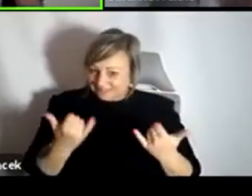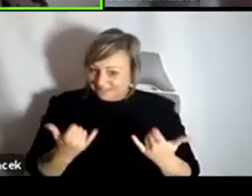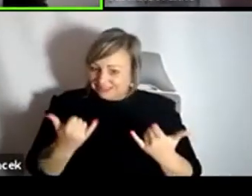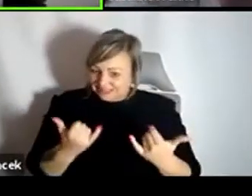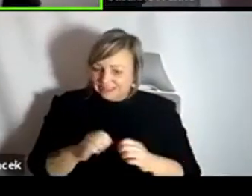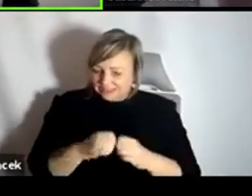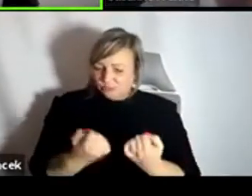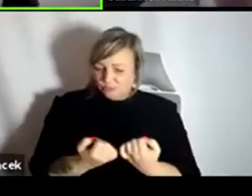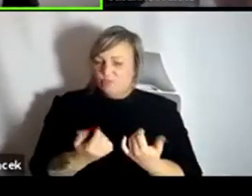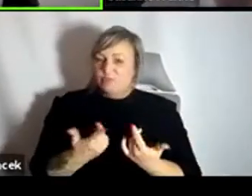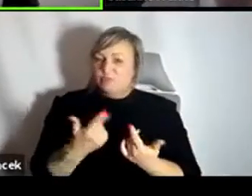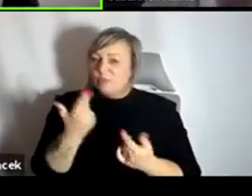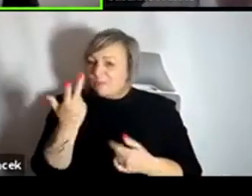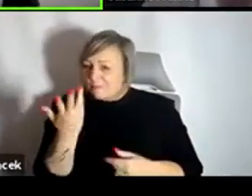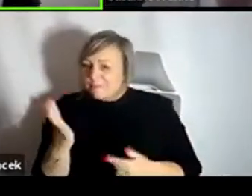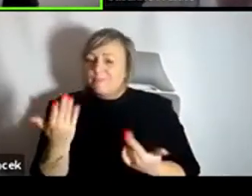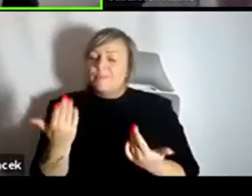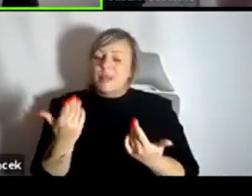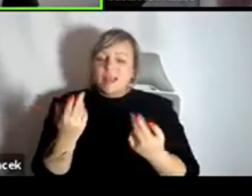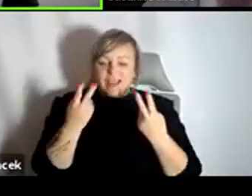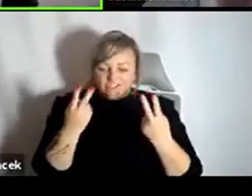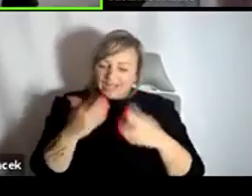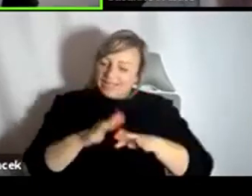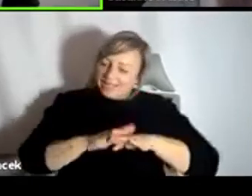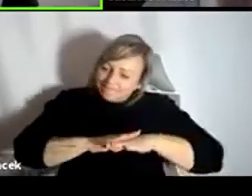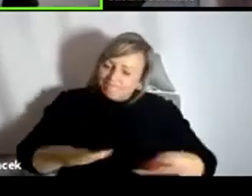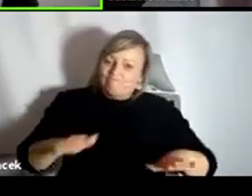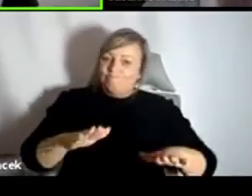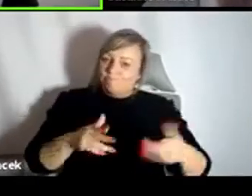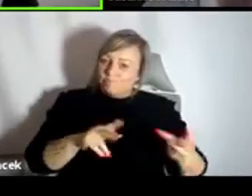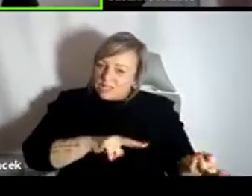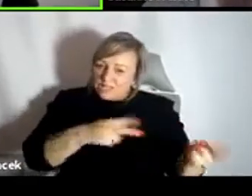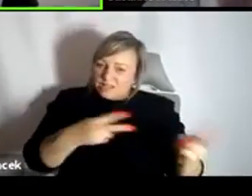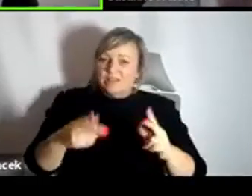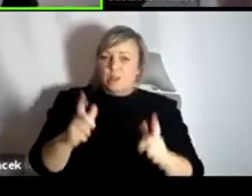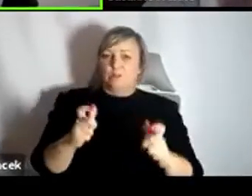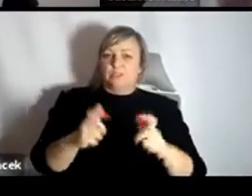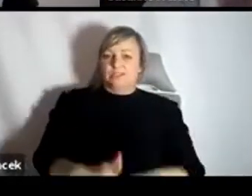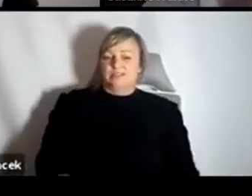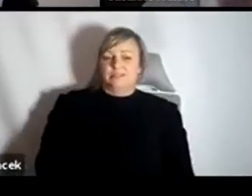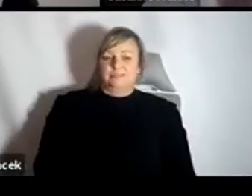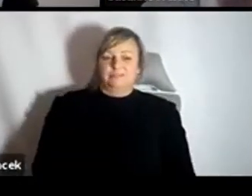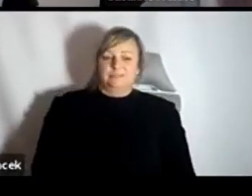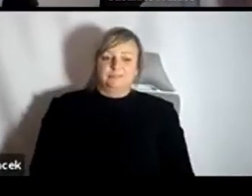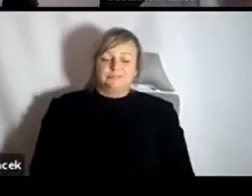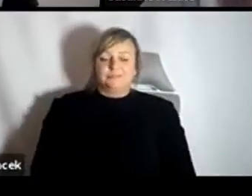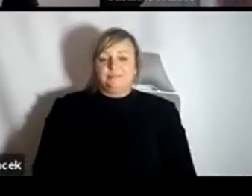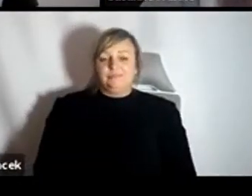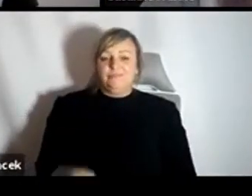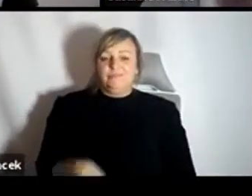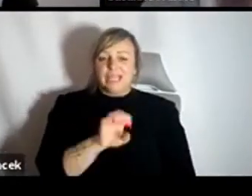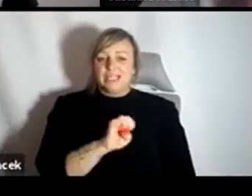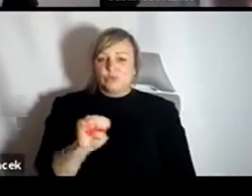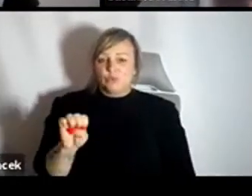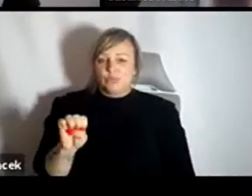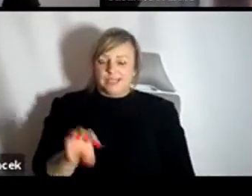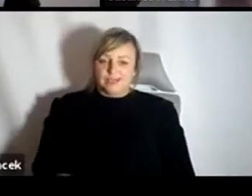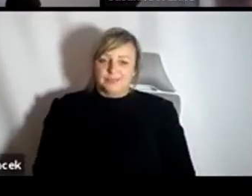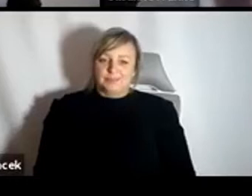paar fundamentalere Paradigmenwechsel einzuleiten. Wann denn?